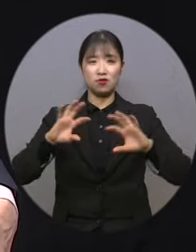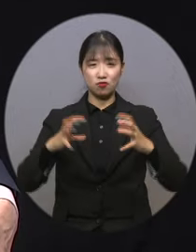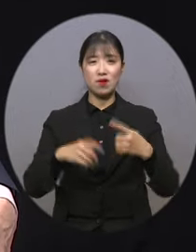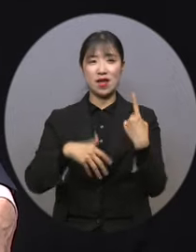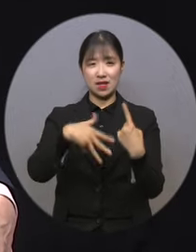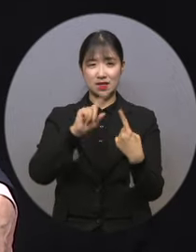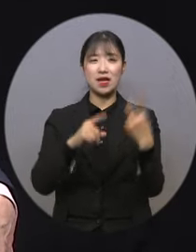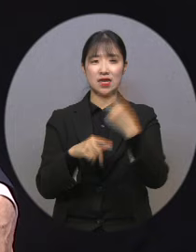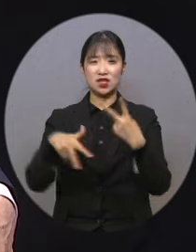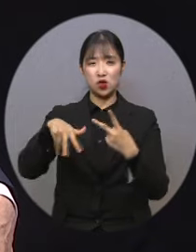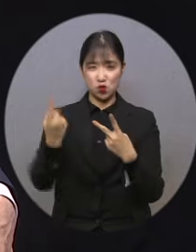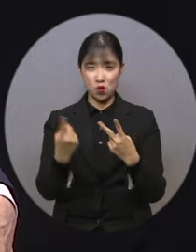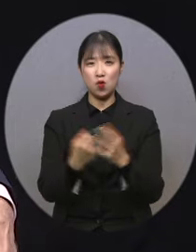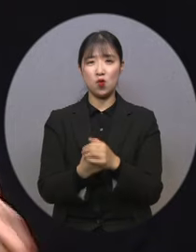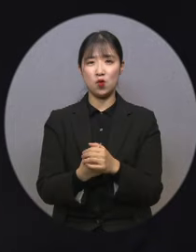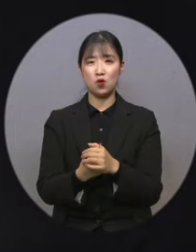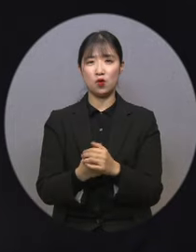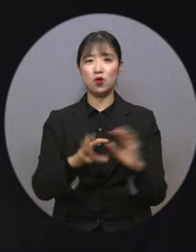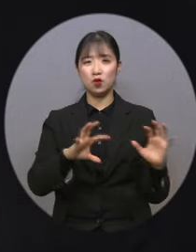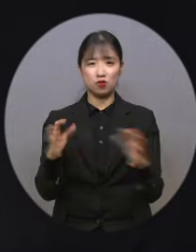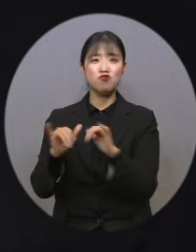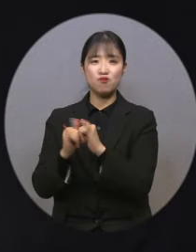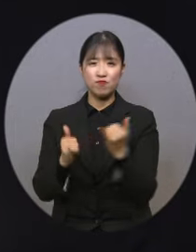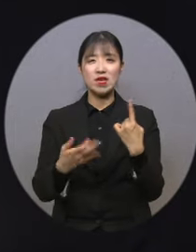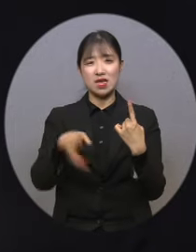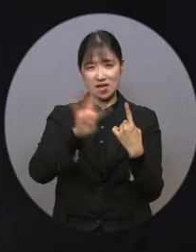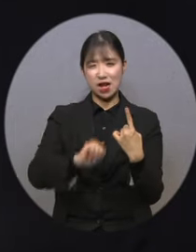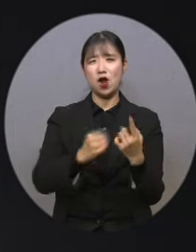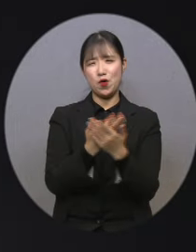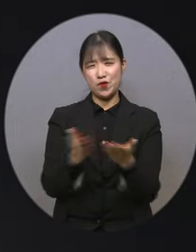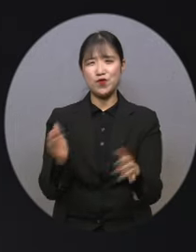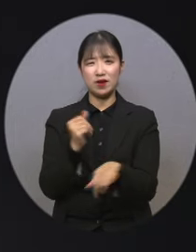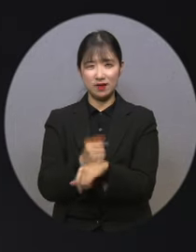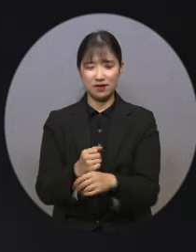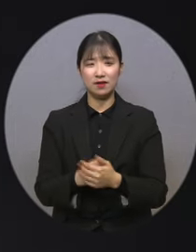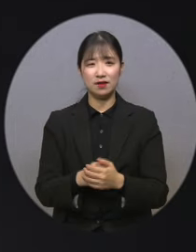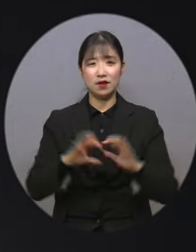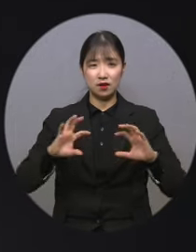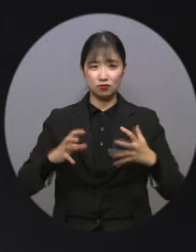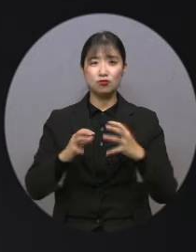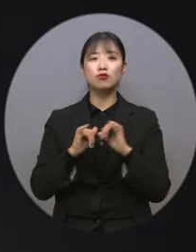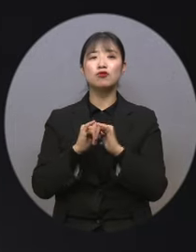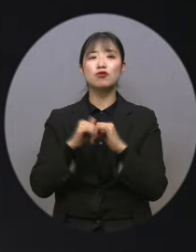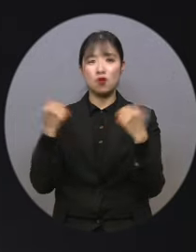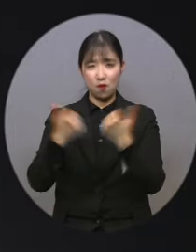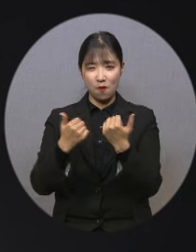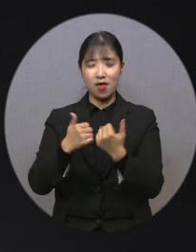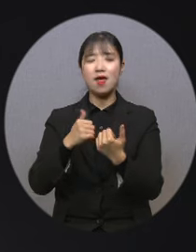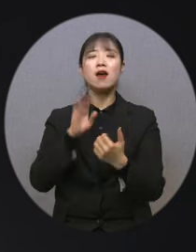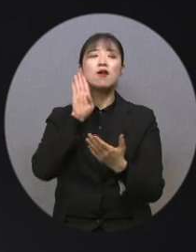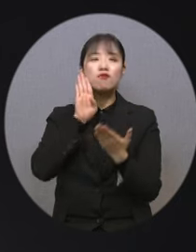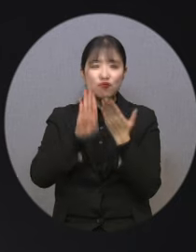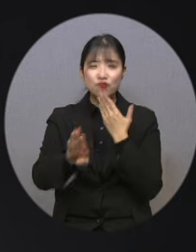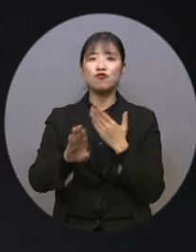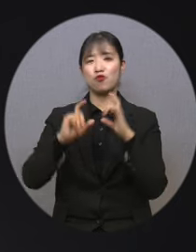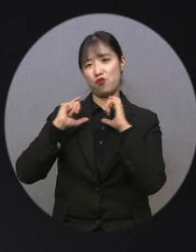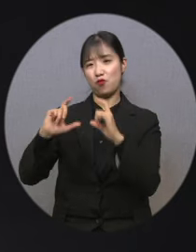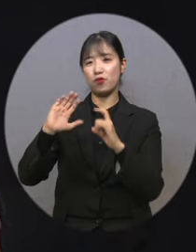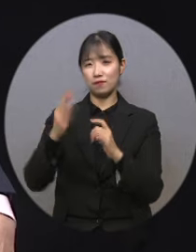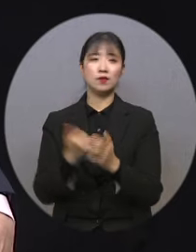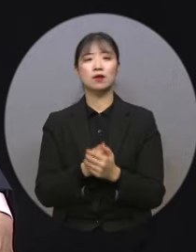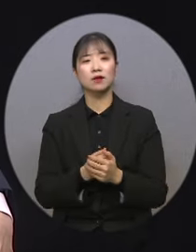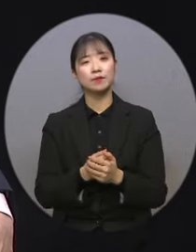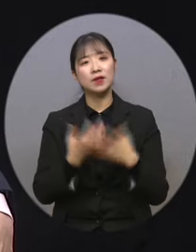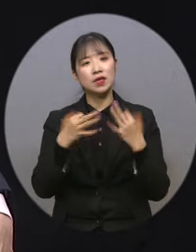져 바로 국민한테 일으키기 갑니다 국회에는 사후 통보 하면 되요 그러나 김영삼